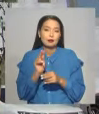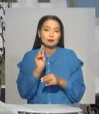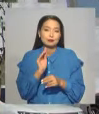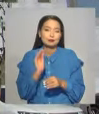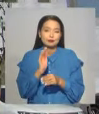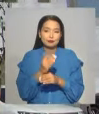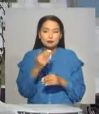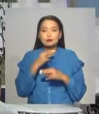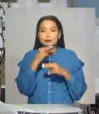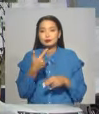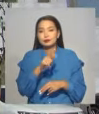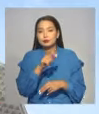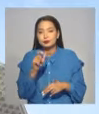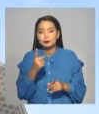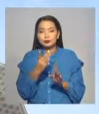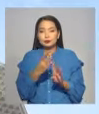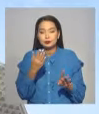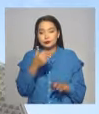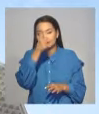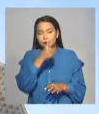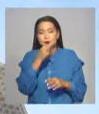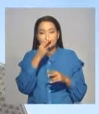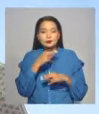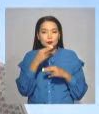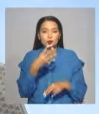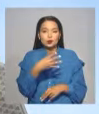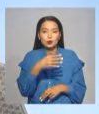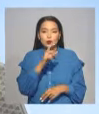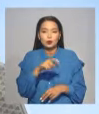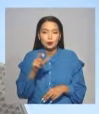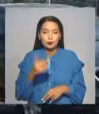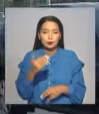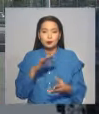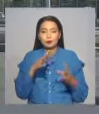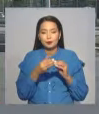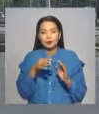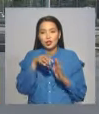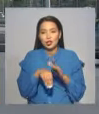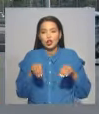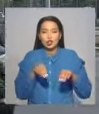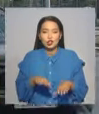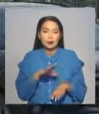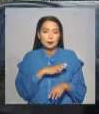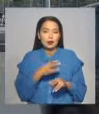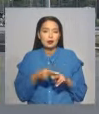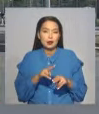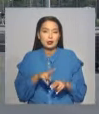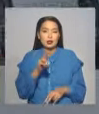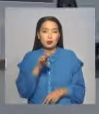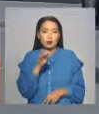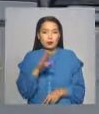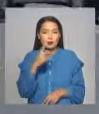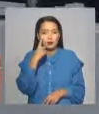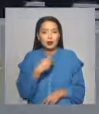обратиться любой гражданин. Только за первые 7 месяцев рассмотрено 43 дела, по 23 из них вынесено решение. Как отметил Касым-Жомарт Токаев,